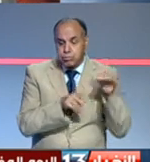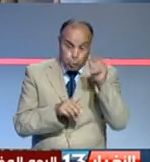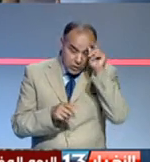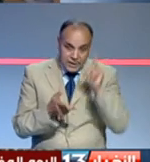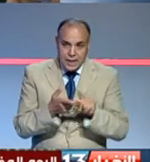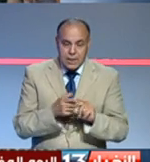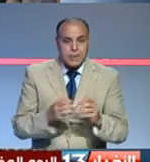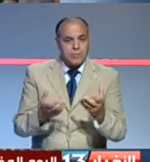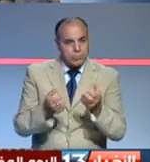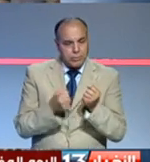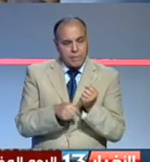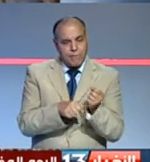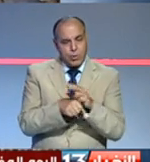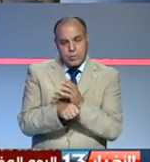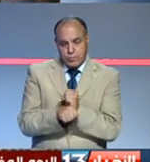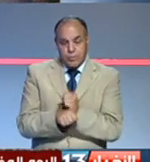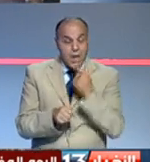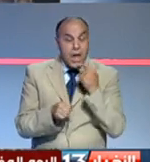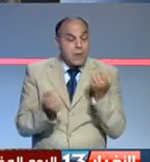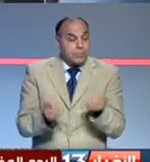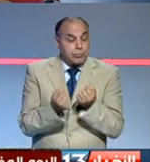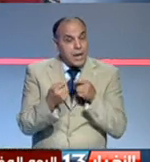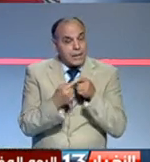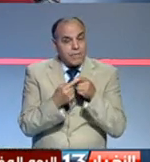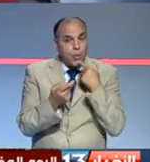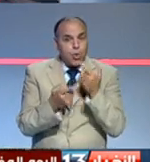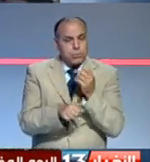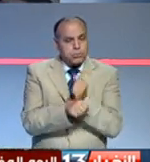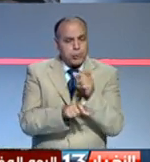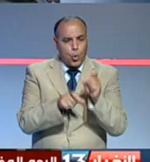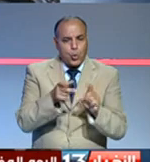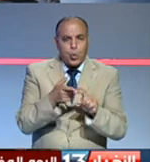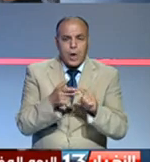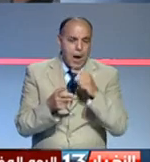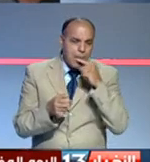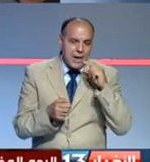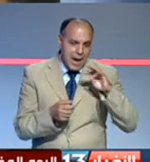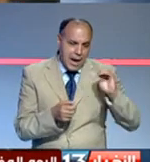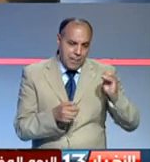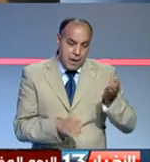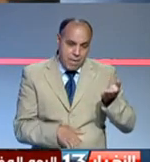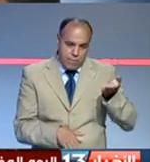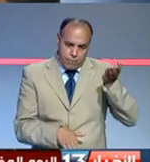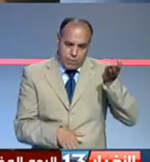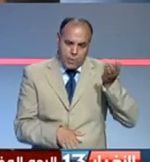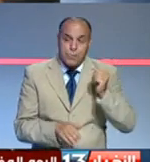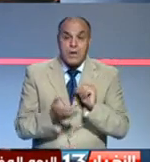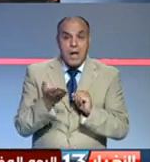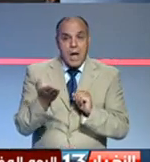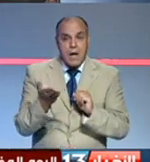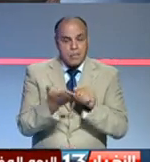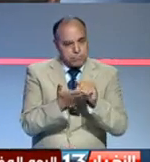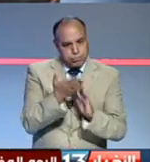للسيطره على الفيروس حمله تهدف للتطعيم الاشخاص الذين تبلغ اعمارهم اربعين سنه ثم فوق من